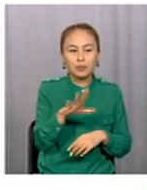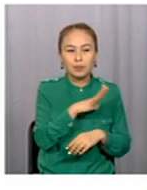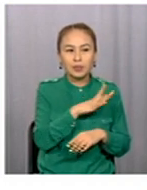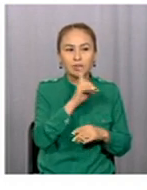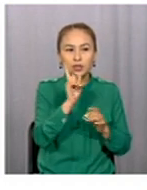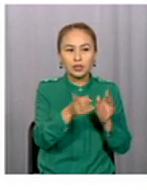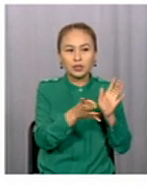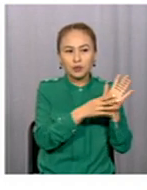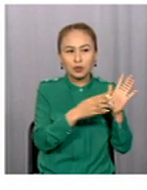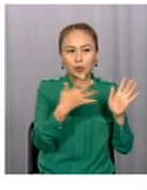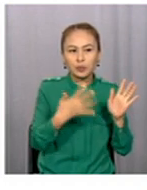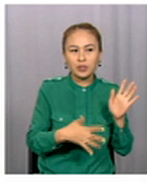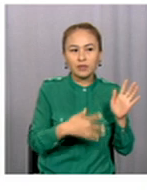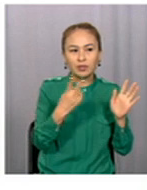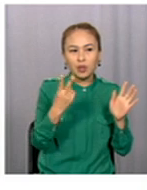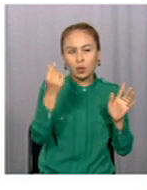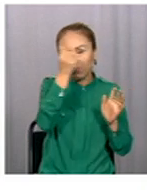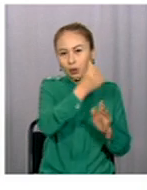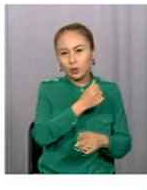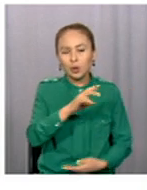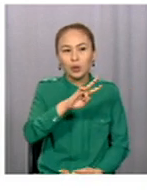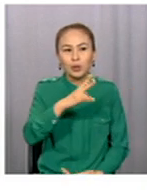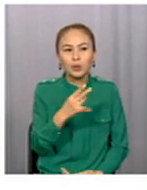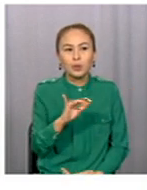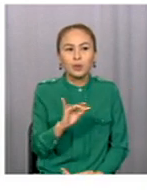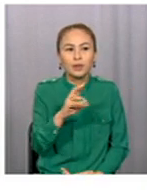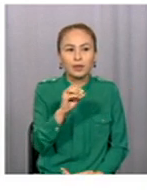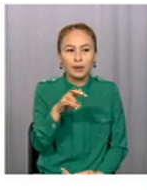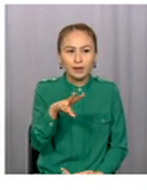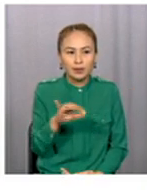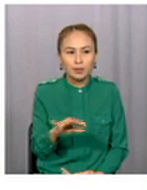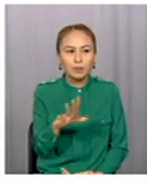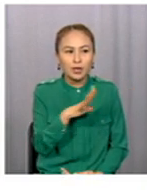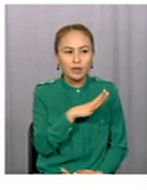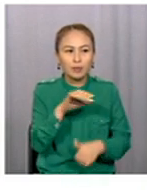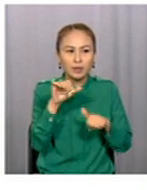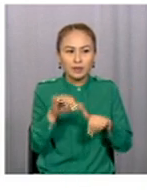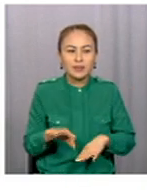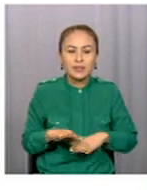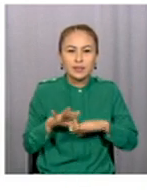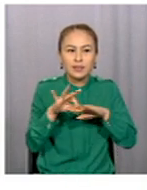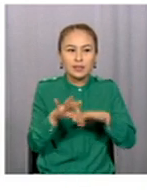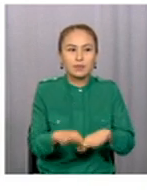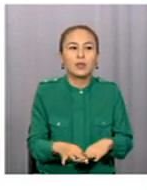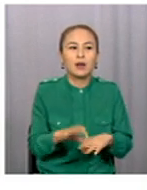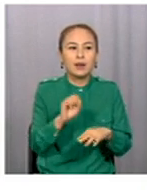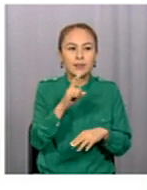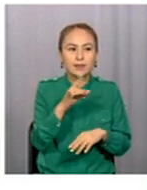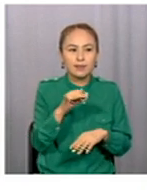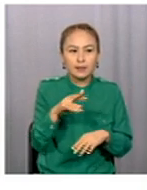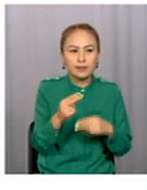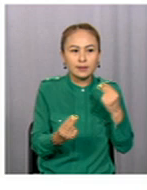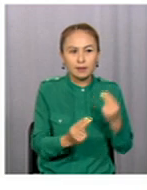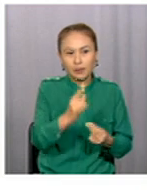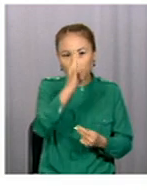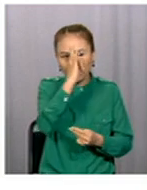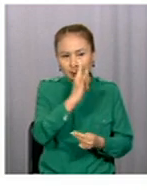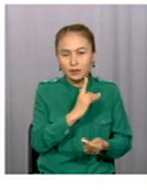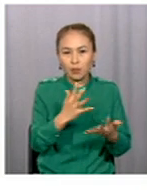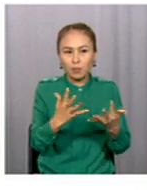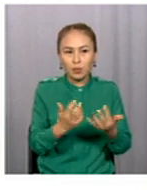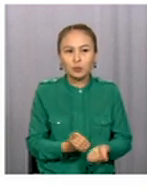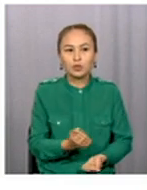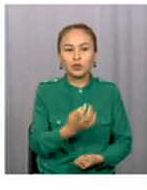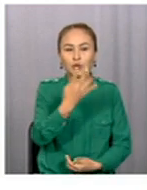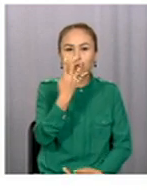в 1952 году в Нью-Дели. Право провести зимние азиатские игры